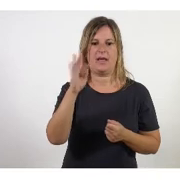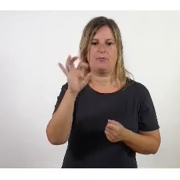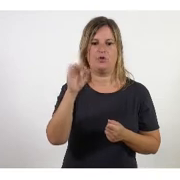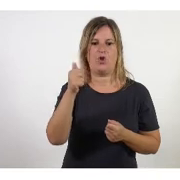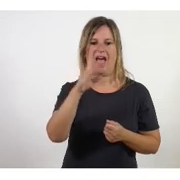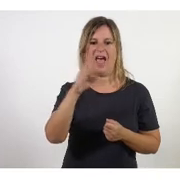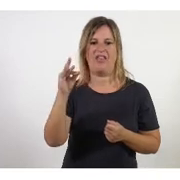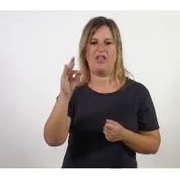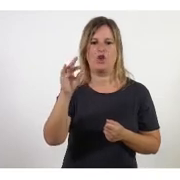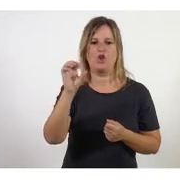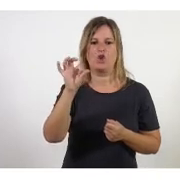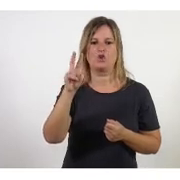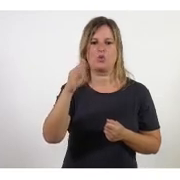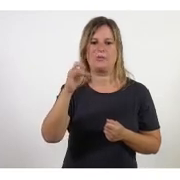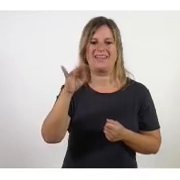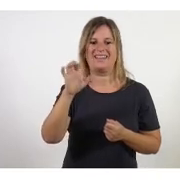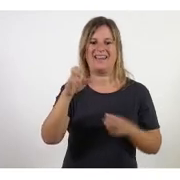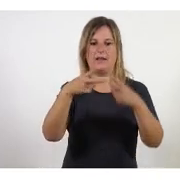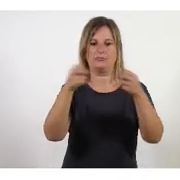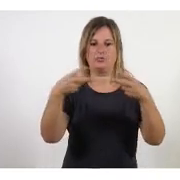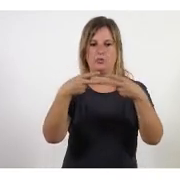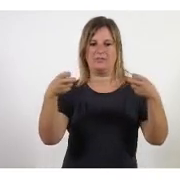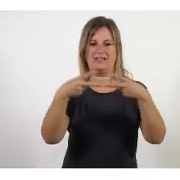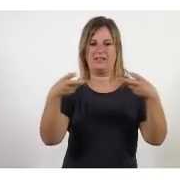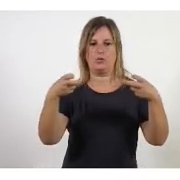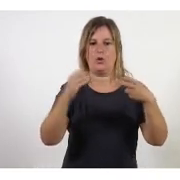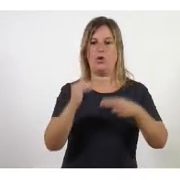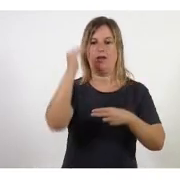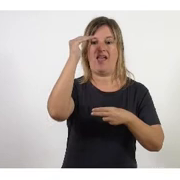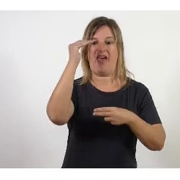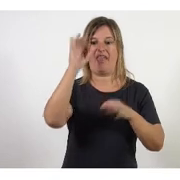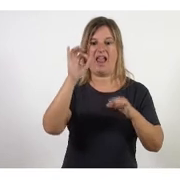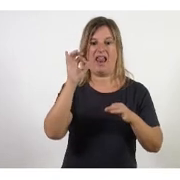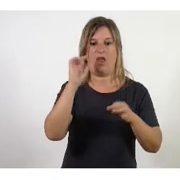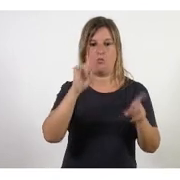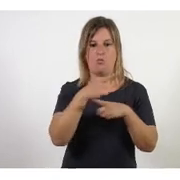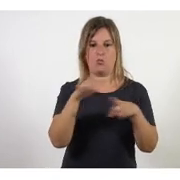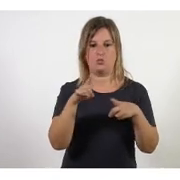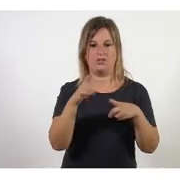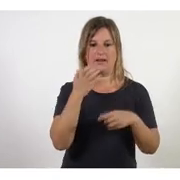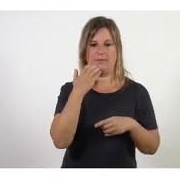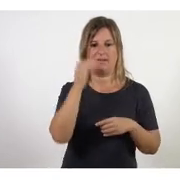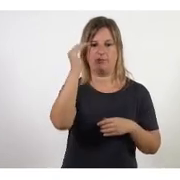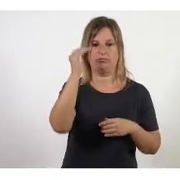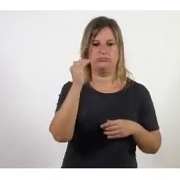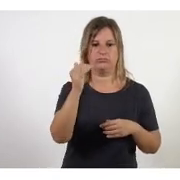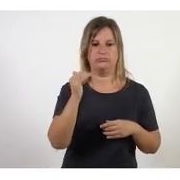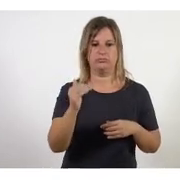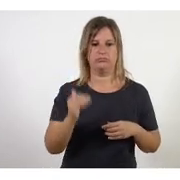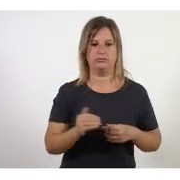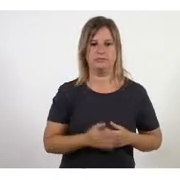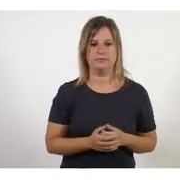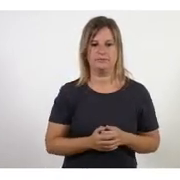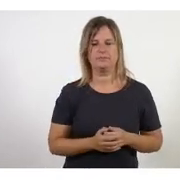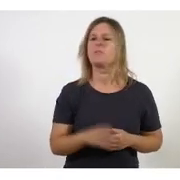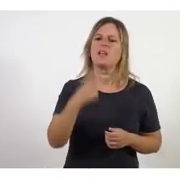subtítols. I a l'última, a la dalt de tot, Tap to add music, afegir música. Vale? Disculpa, ens sí. Pregunten